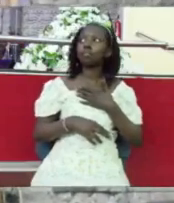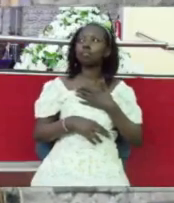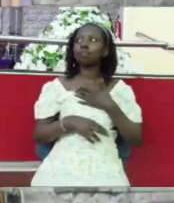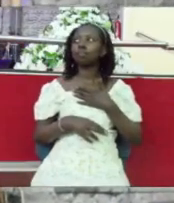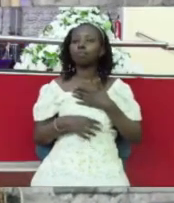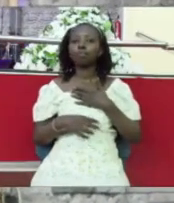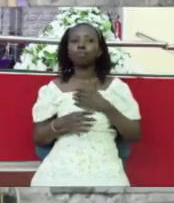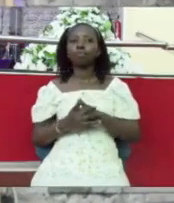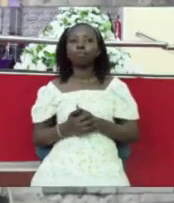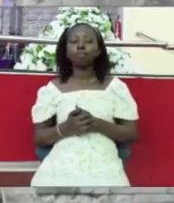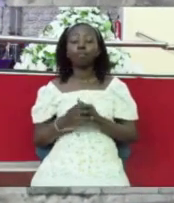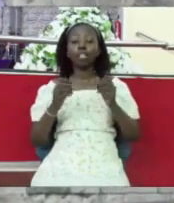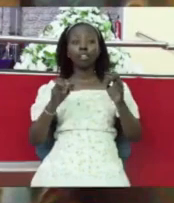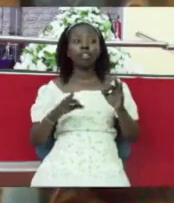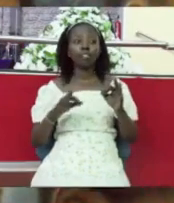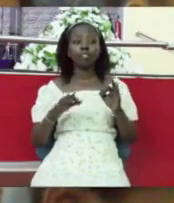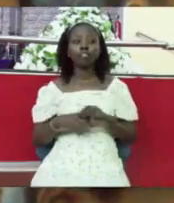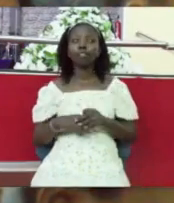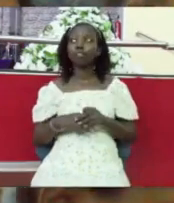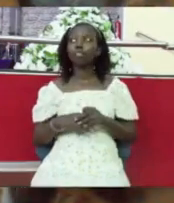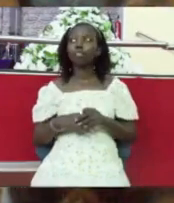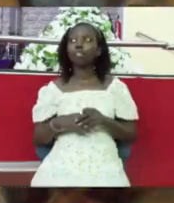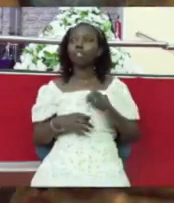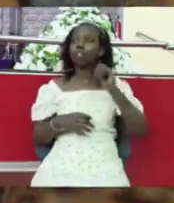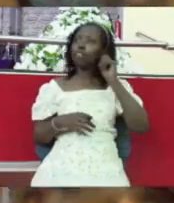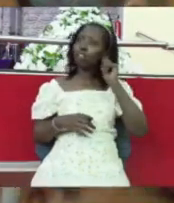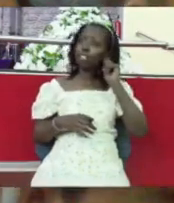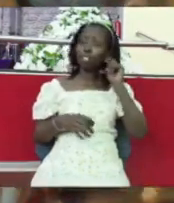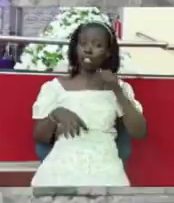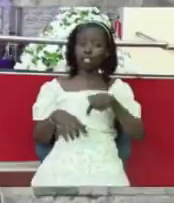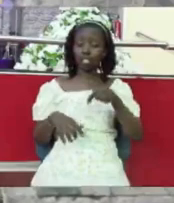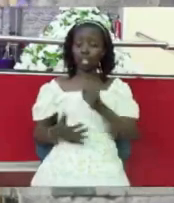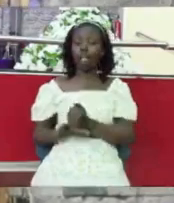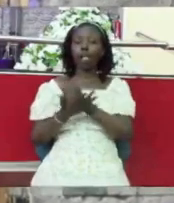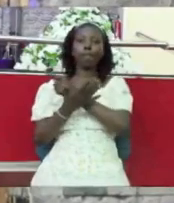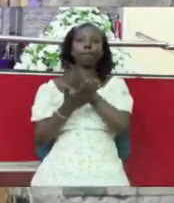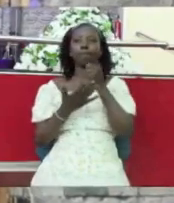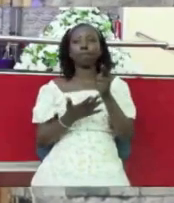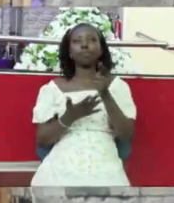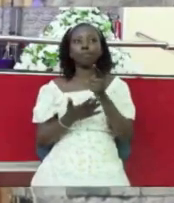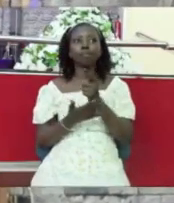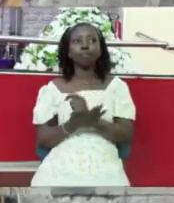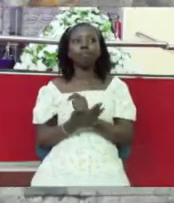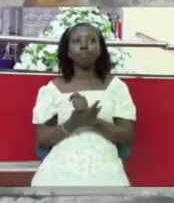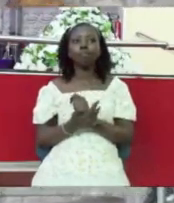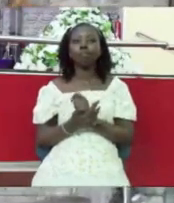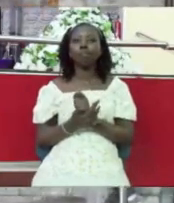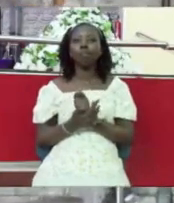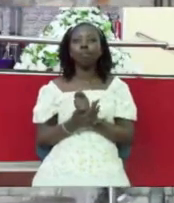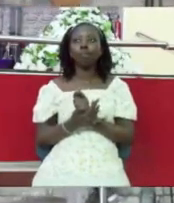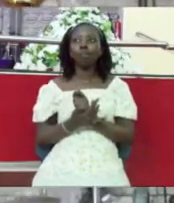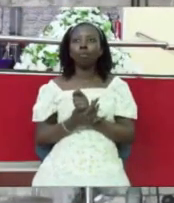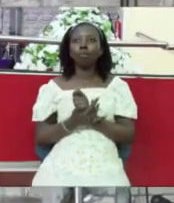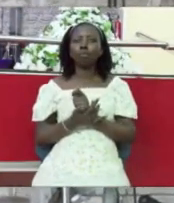If you listen to this, it will help you. ukisikiliza haya utaweza kukusaidia. You have no